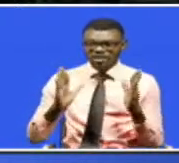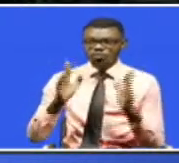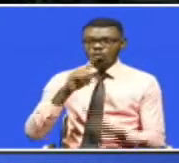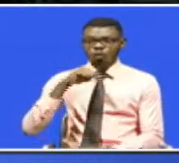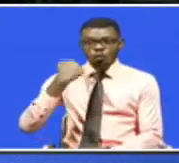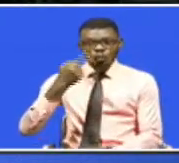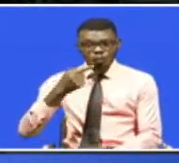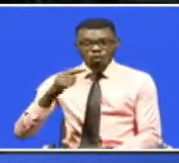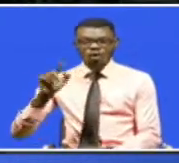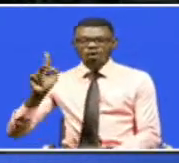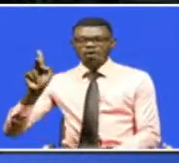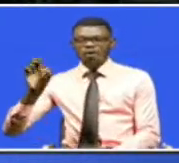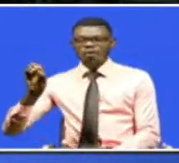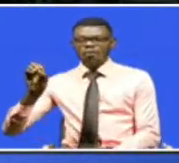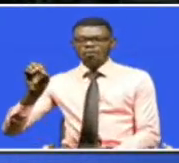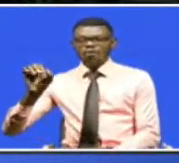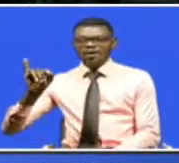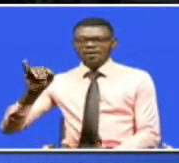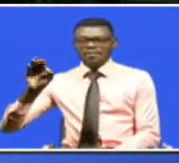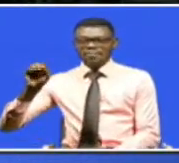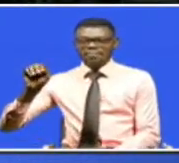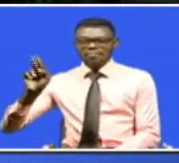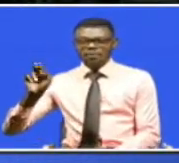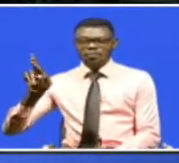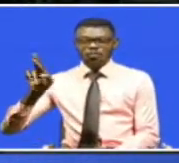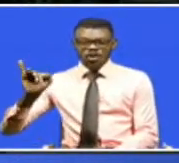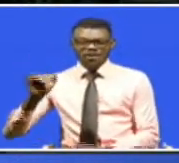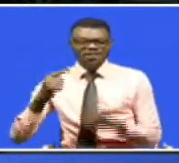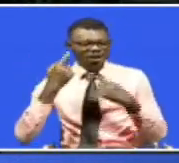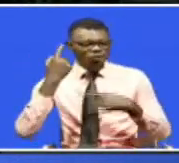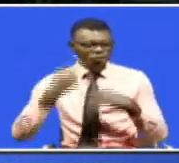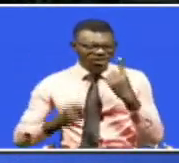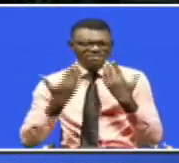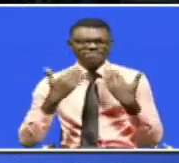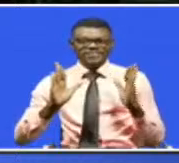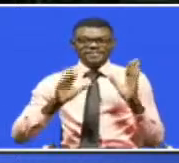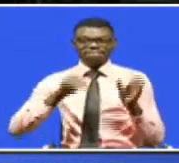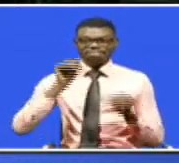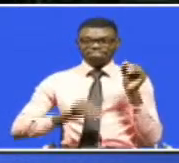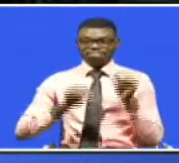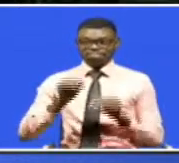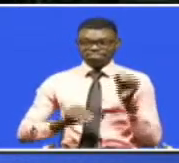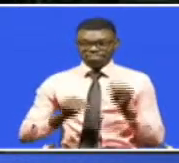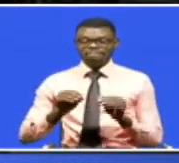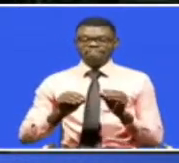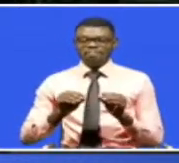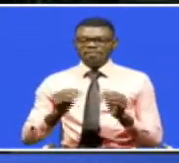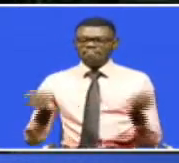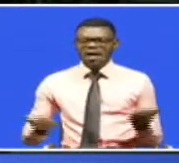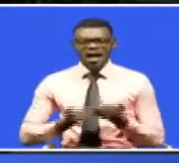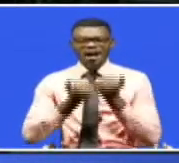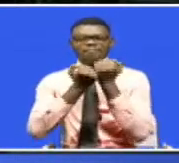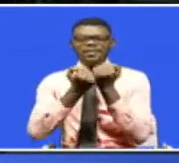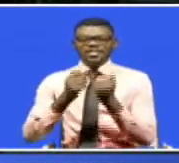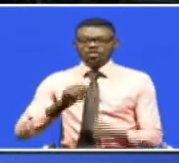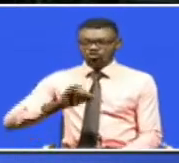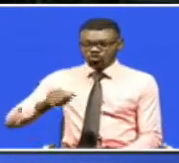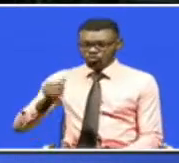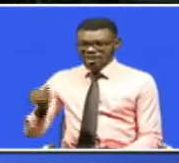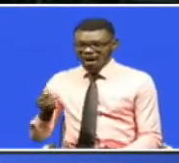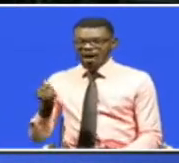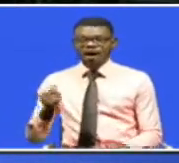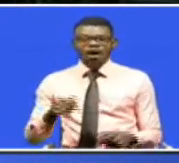Koimburi Ndungu kama ndiye mshindi, na kama ndiye ameibuka mshindi katika uchaguzi huu mdogo katika eneo bunge la Juja,